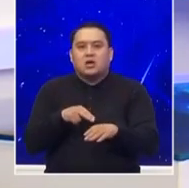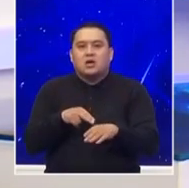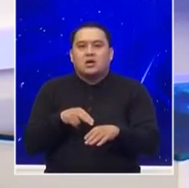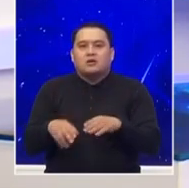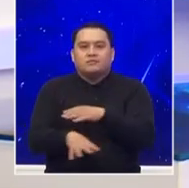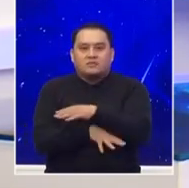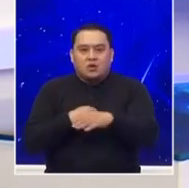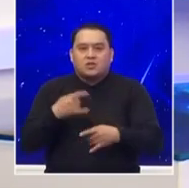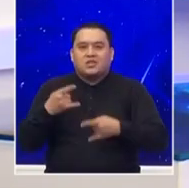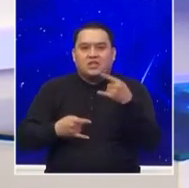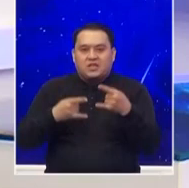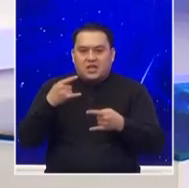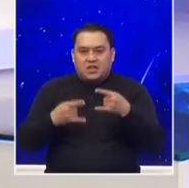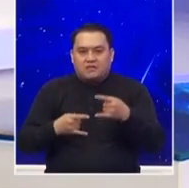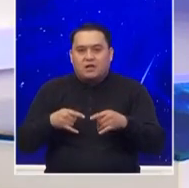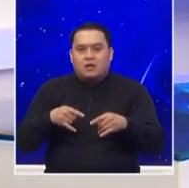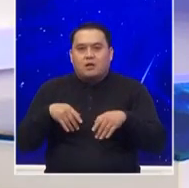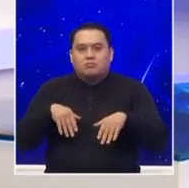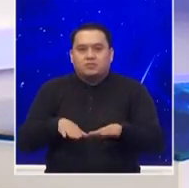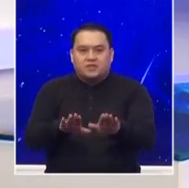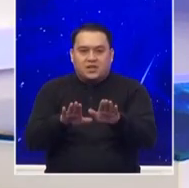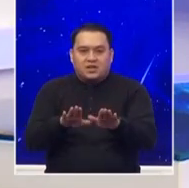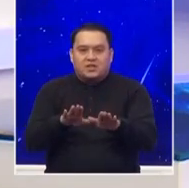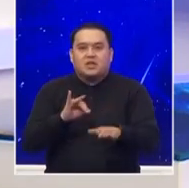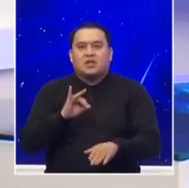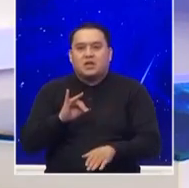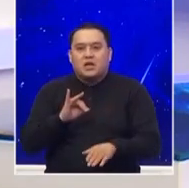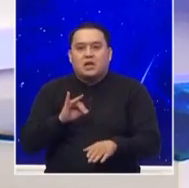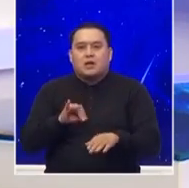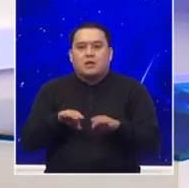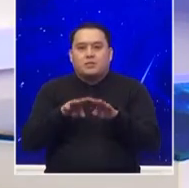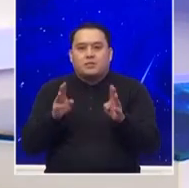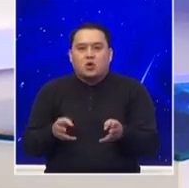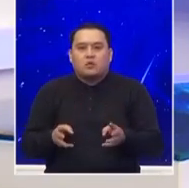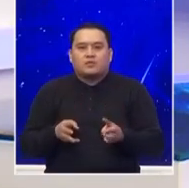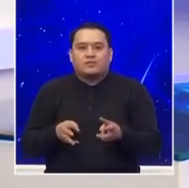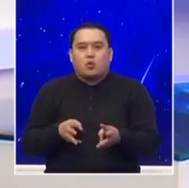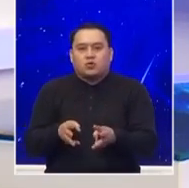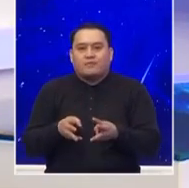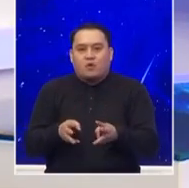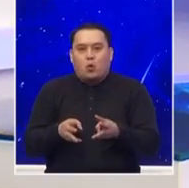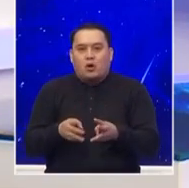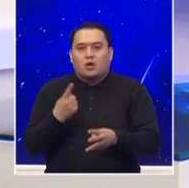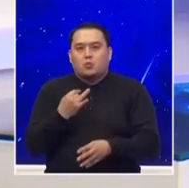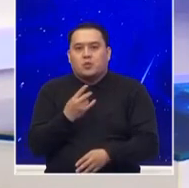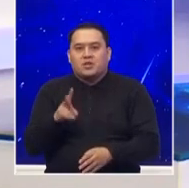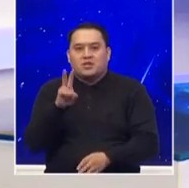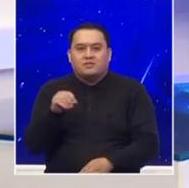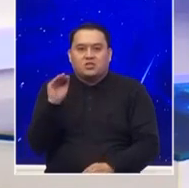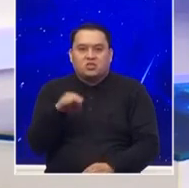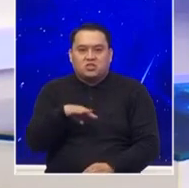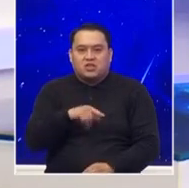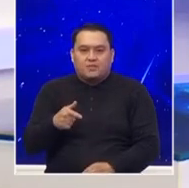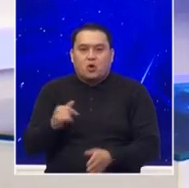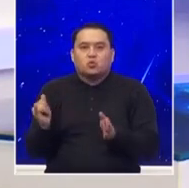добычей злоумышленника стали телевизор LG, принтер марки HP и микроволновая печь общей стоимостью 1 миллион 200